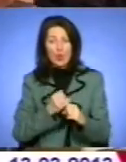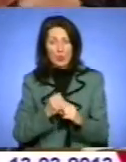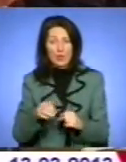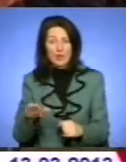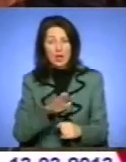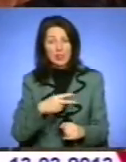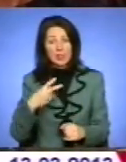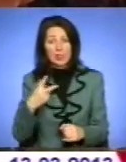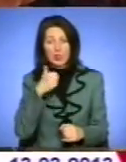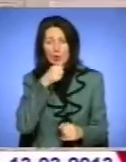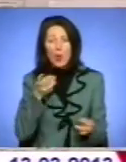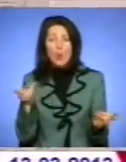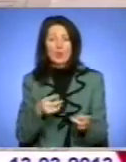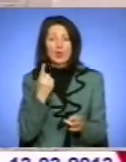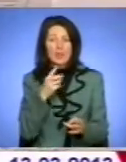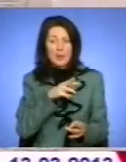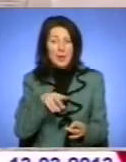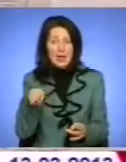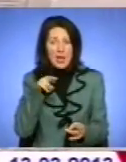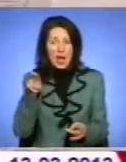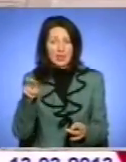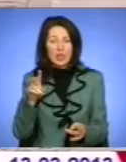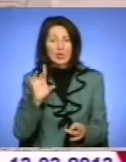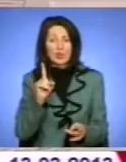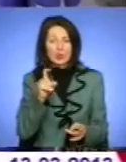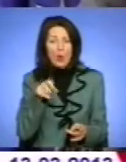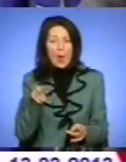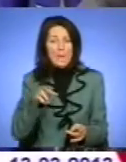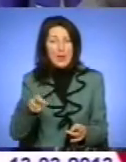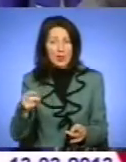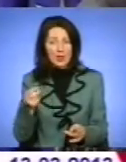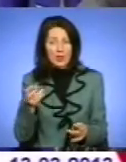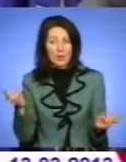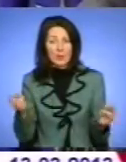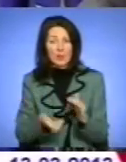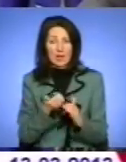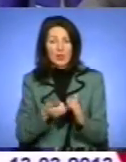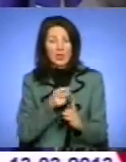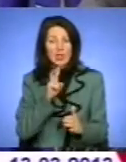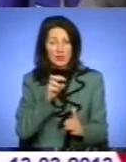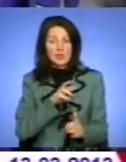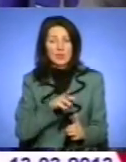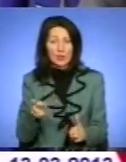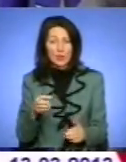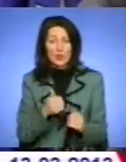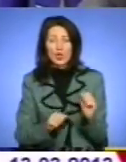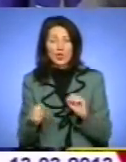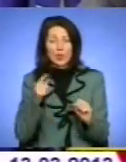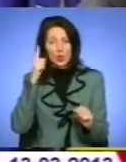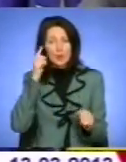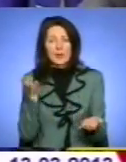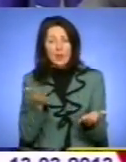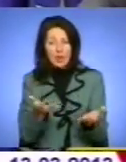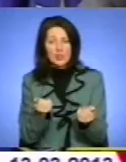2013 році потрібно 1 100 000 000 гривень. Бракує 200 мільйонів. Кожен керівник думає, як, де їх взяти. Звичайно,